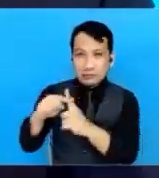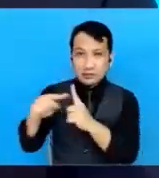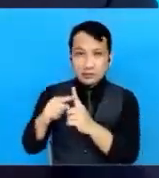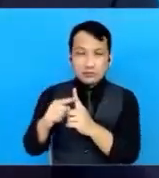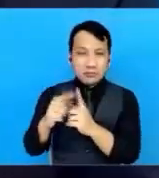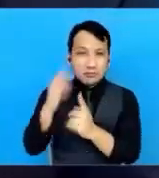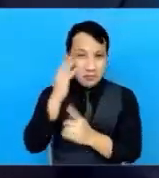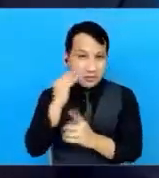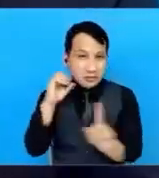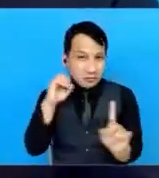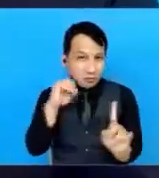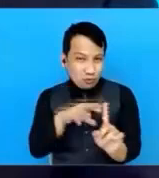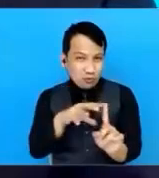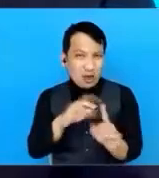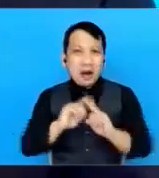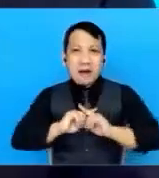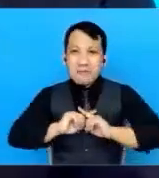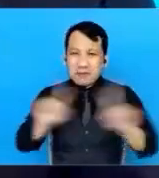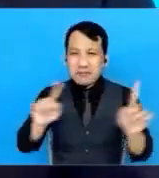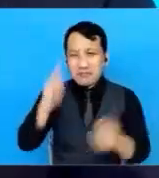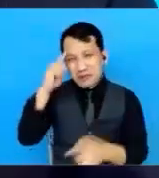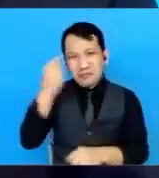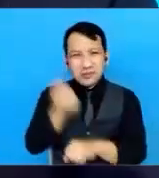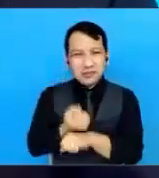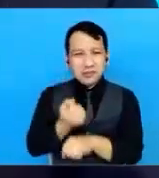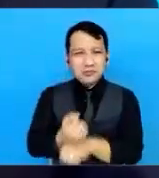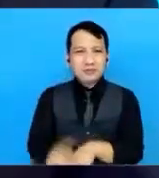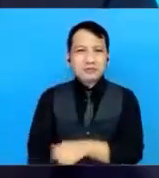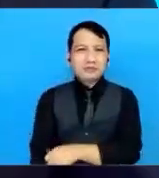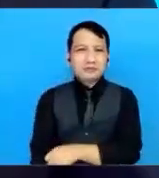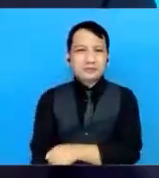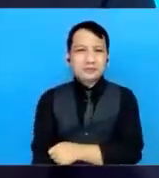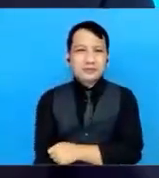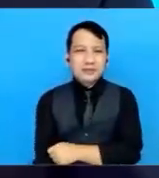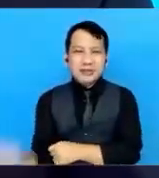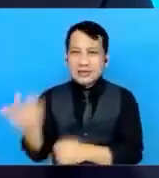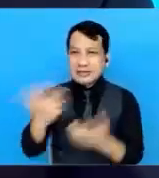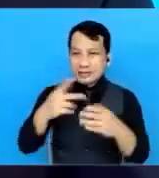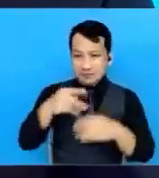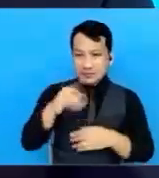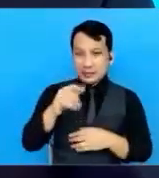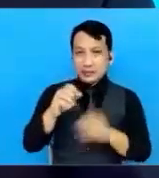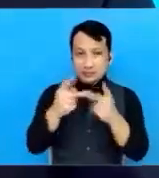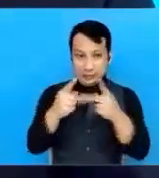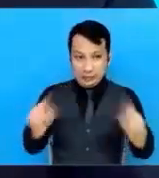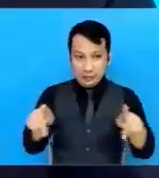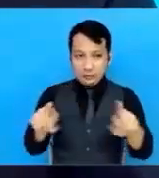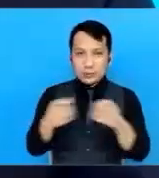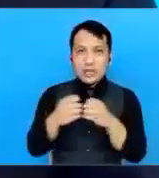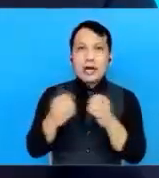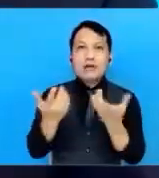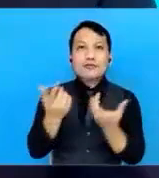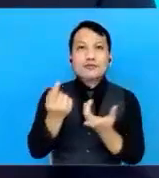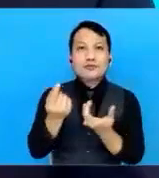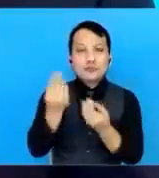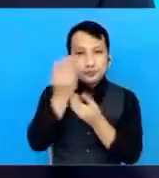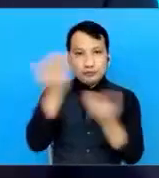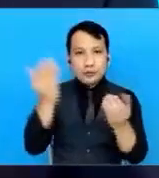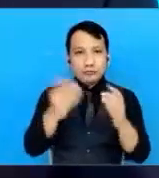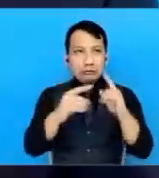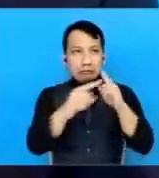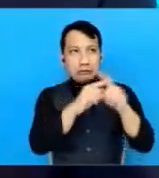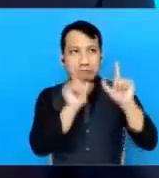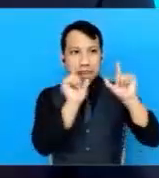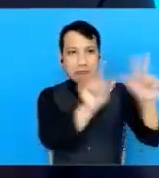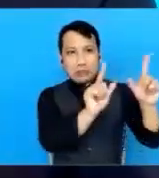Pero meron pa rin daw mga pasaway. Kaya sa Pateros, nilagyan na ng palatandaan ang mga bahay ng COVID-positive ang